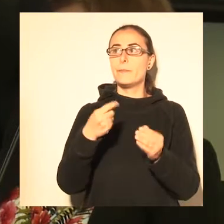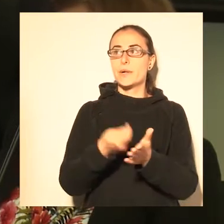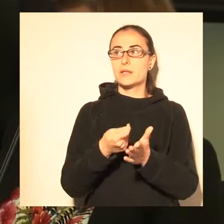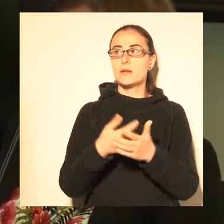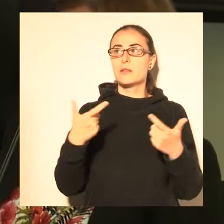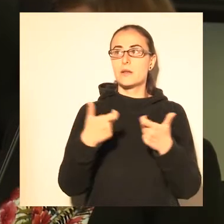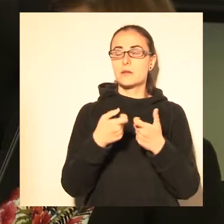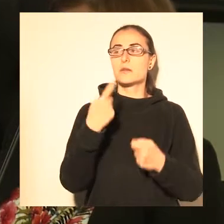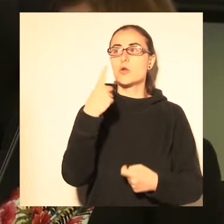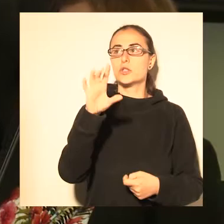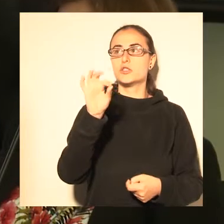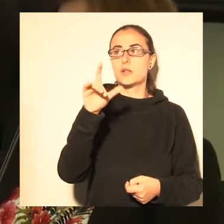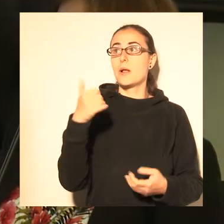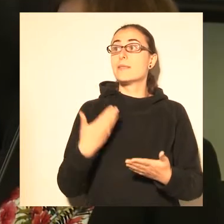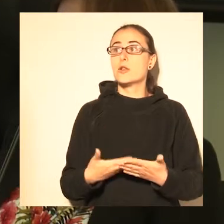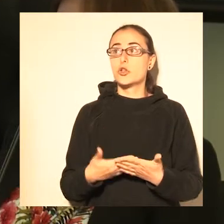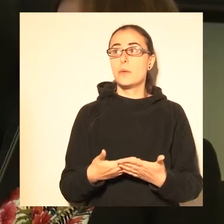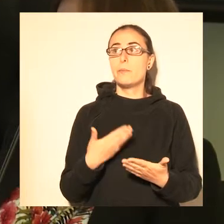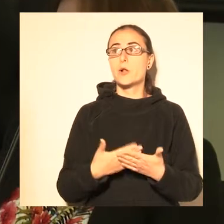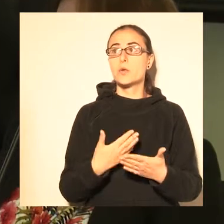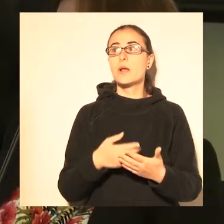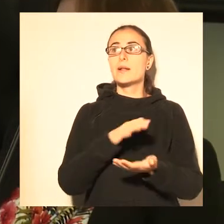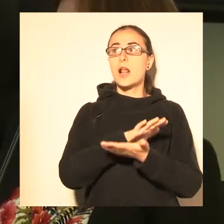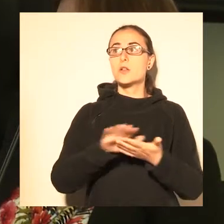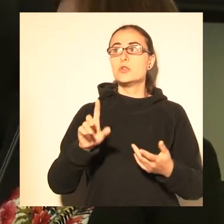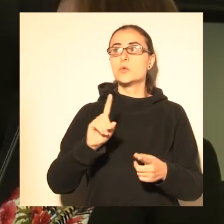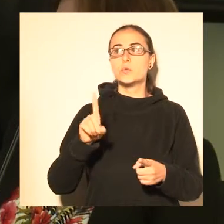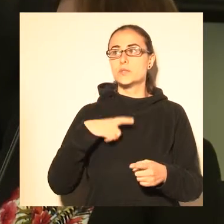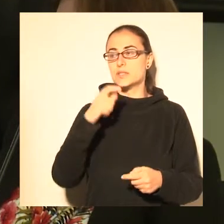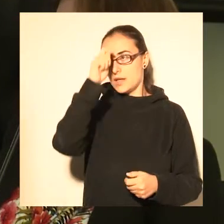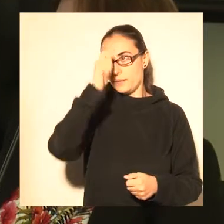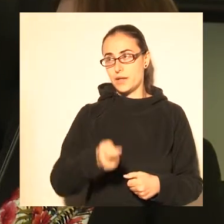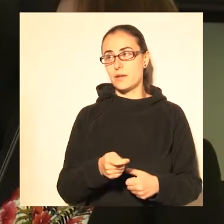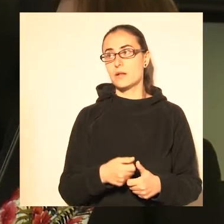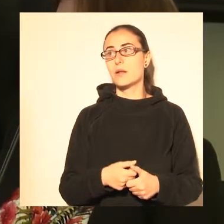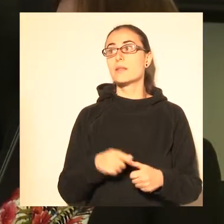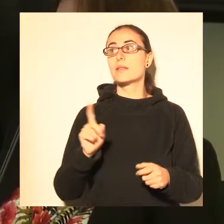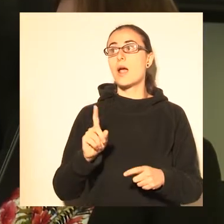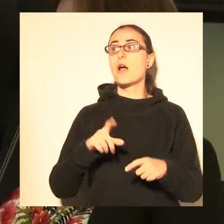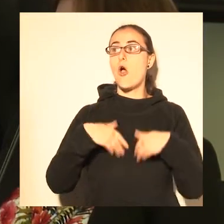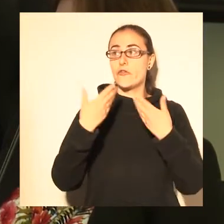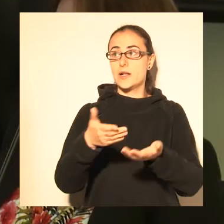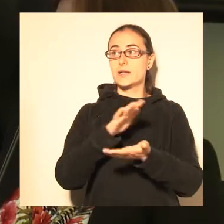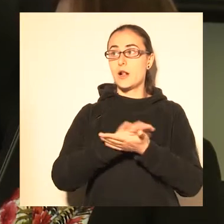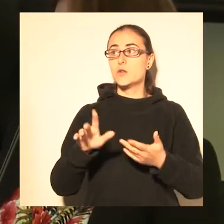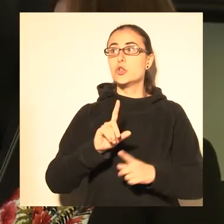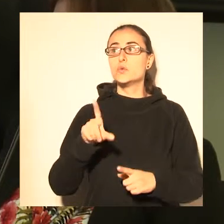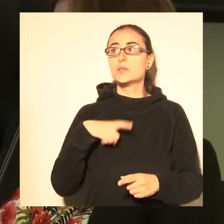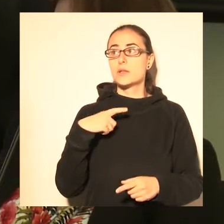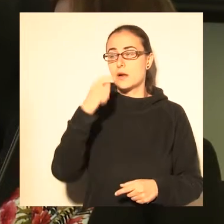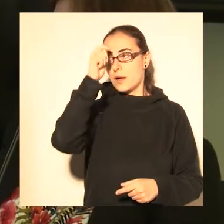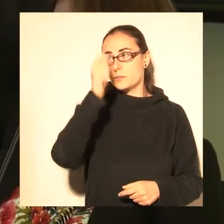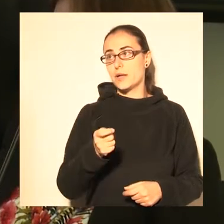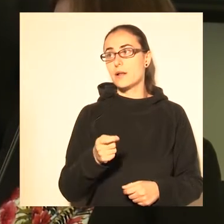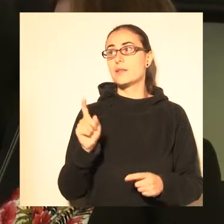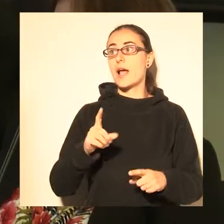părinte plătește o taxă de 150 RON de ce Pentru că gratuitatea nu este respectată Deci dacă oferi gratuit